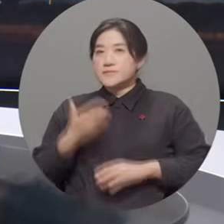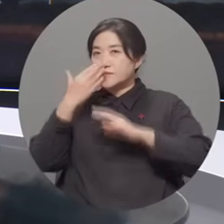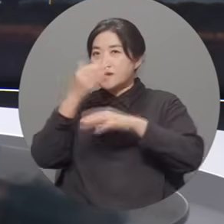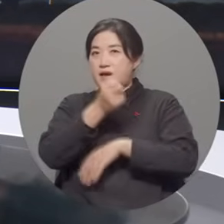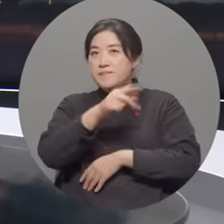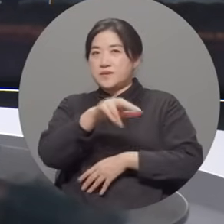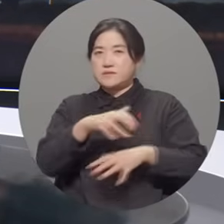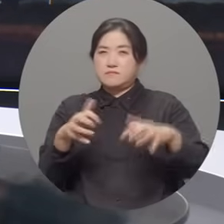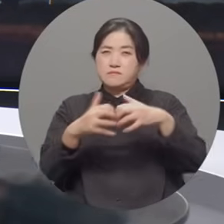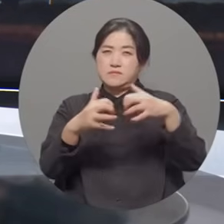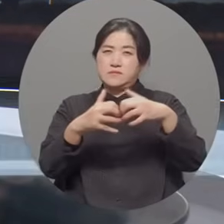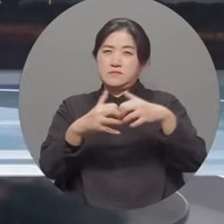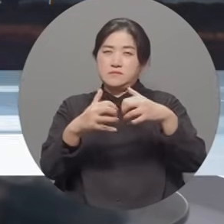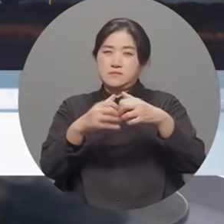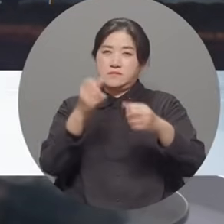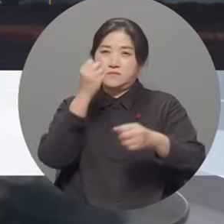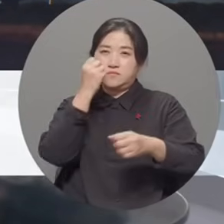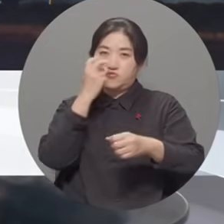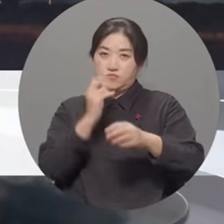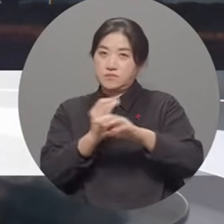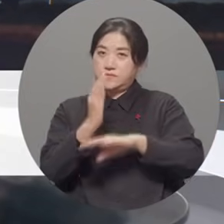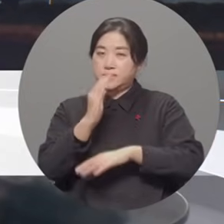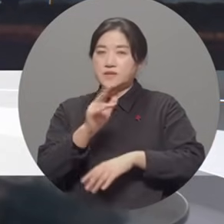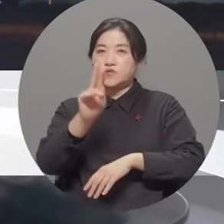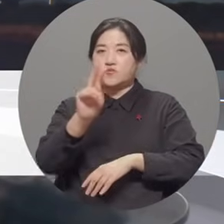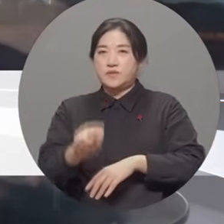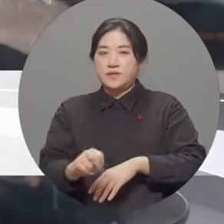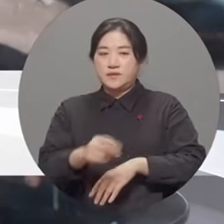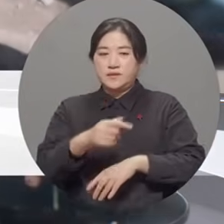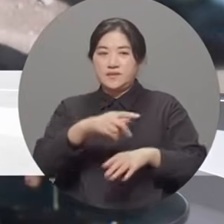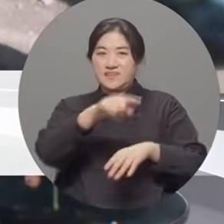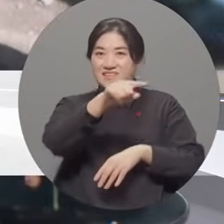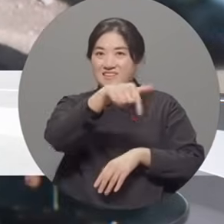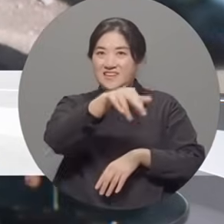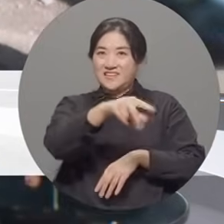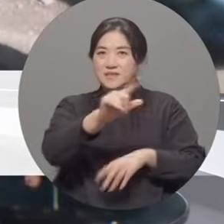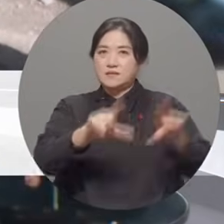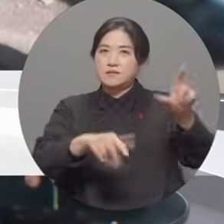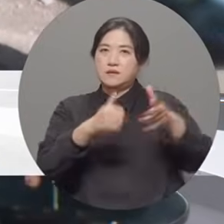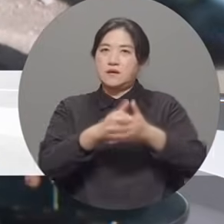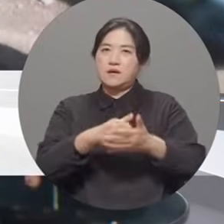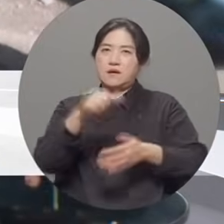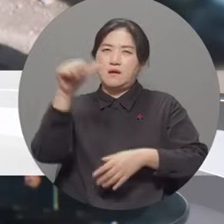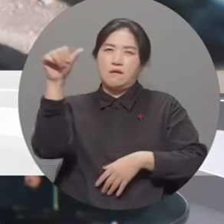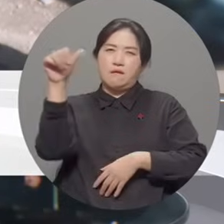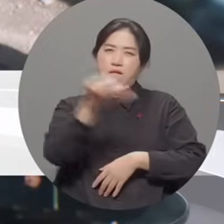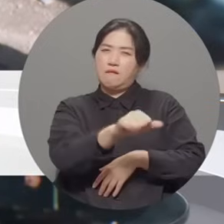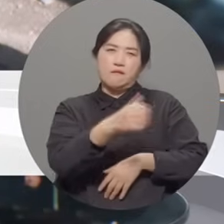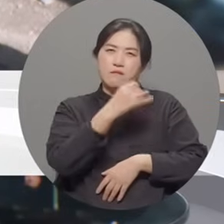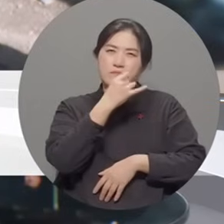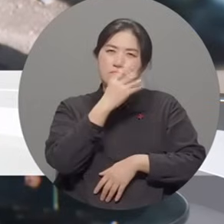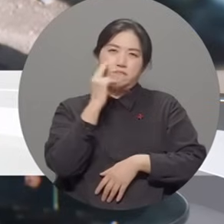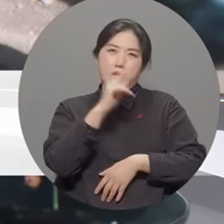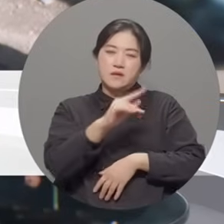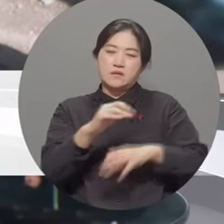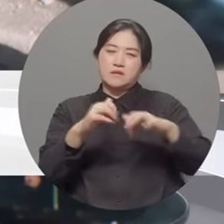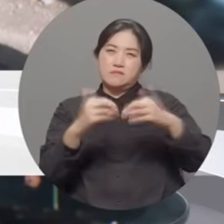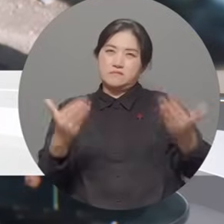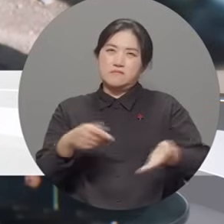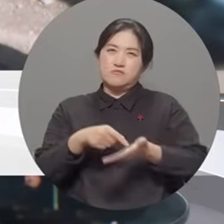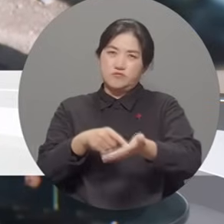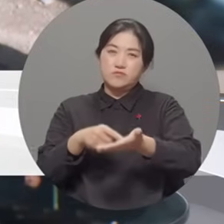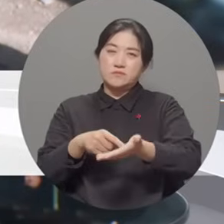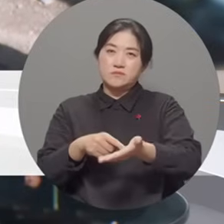이스라엘과 하마스의 전쟁이 두 달을 넘겼습니다. 유엔은 가자지구의 상황이 재앙으로 악화되고 있다면서 휴전을